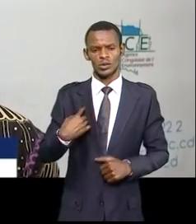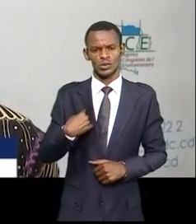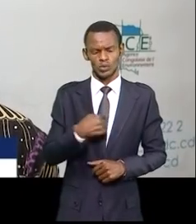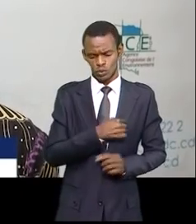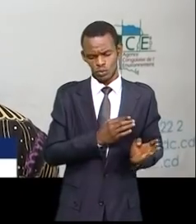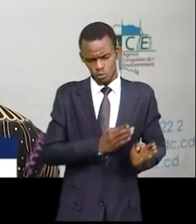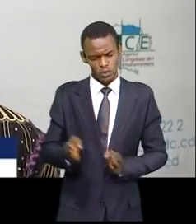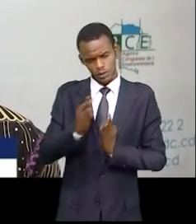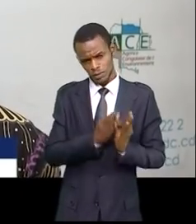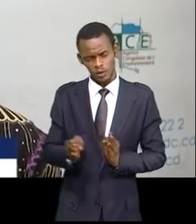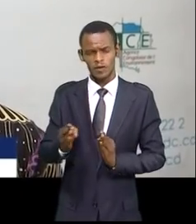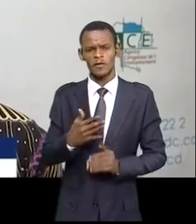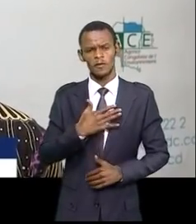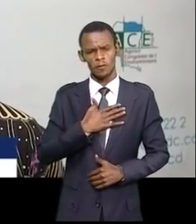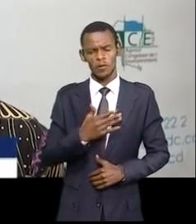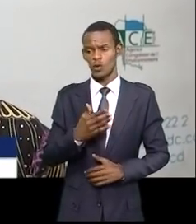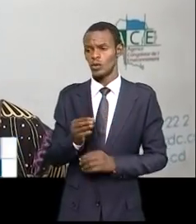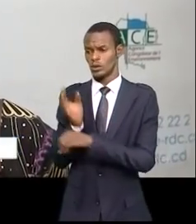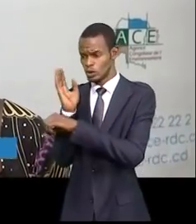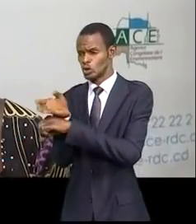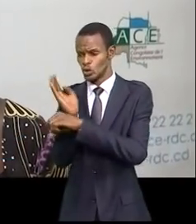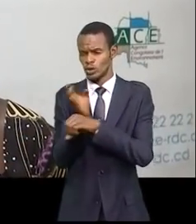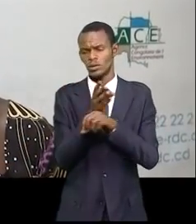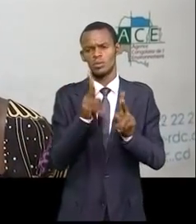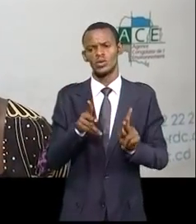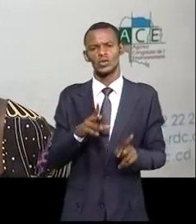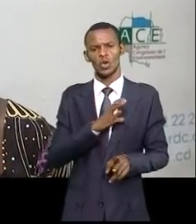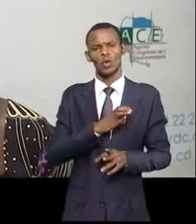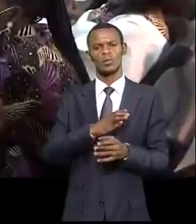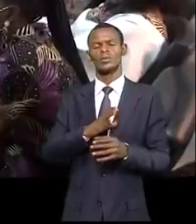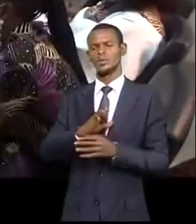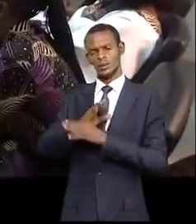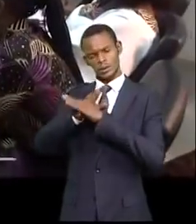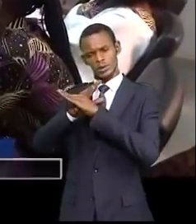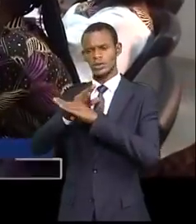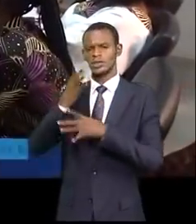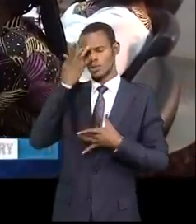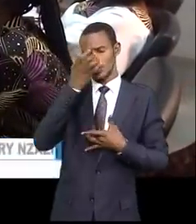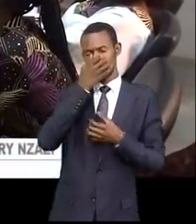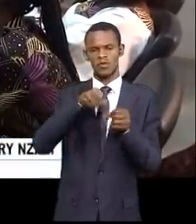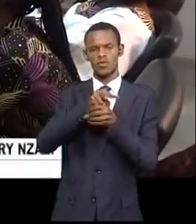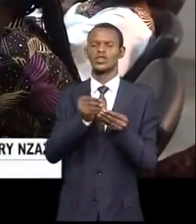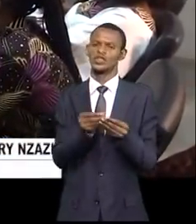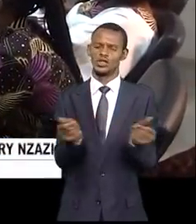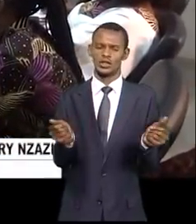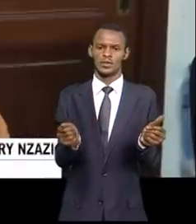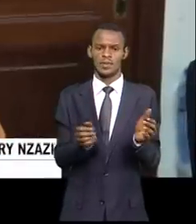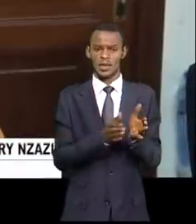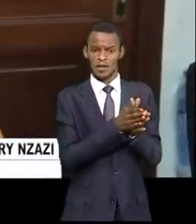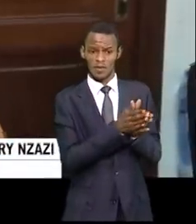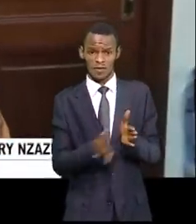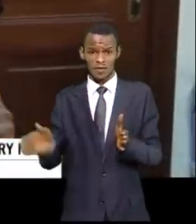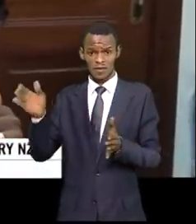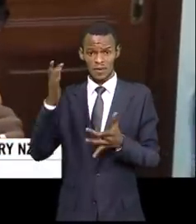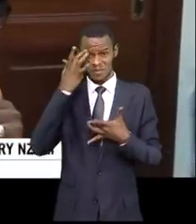devons respecter et faire respecter pour l'éradication de cette maladie dans ce contexte dominé par l'aco vite 19 ces